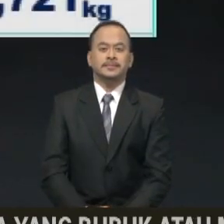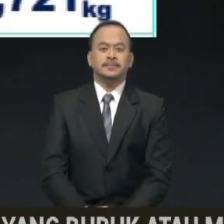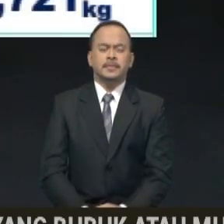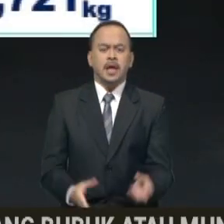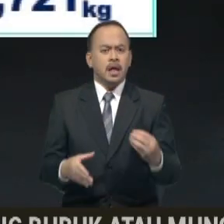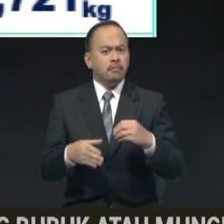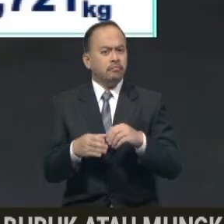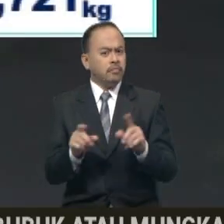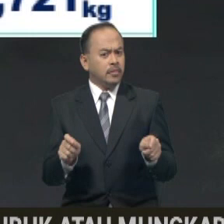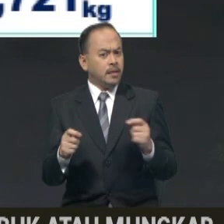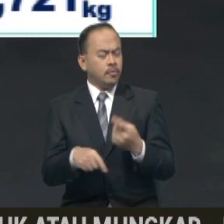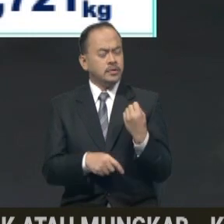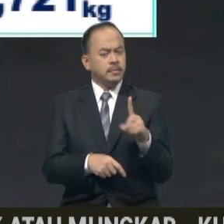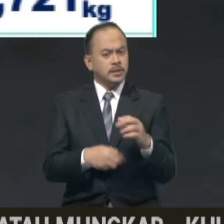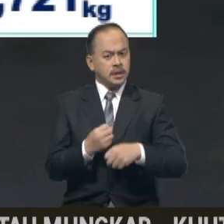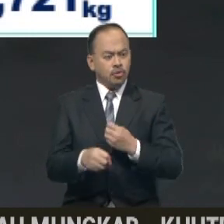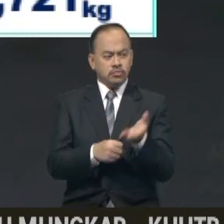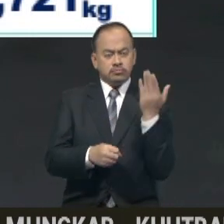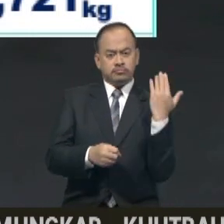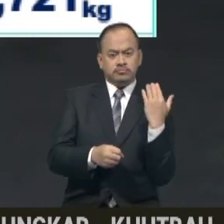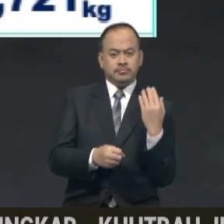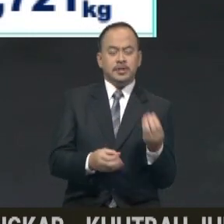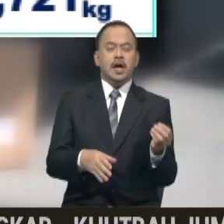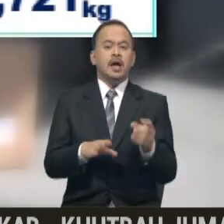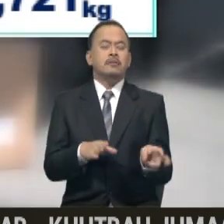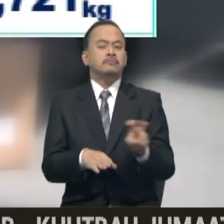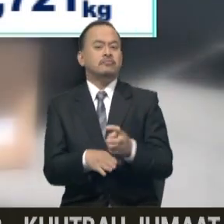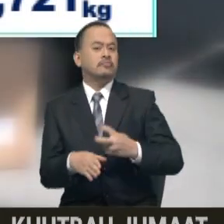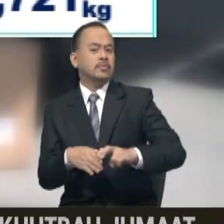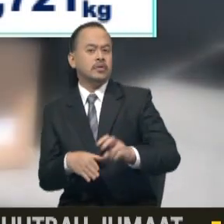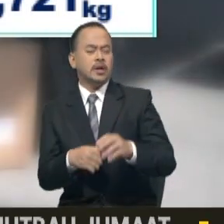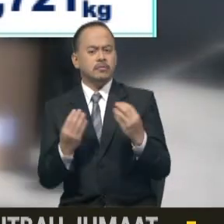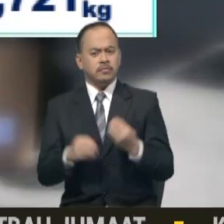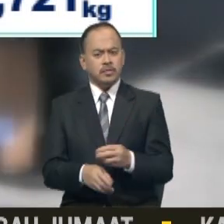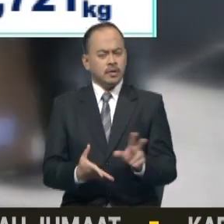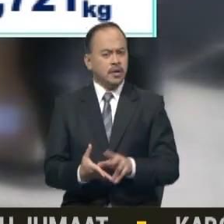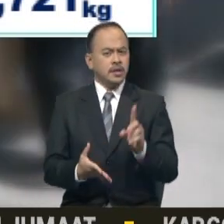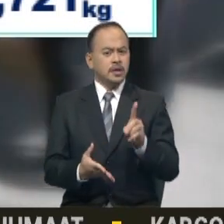Dalam tempoh 11 tahun kebelakangan, kargo persinggahan mencatatkan lebih